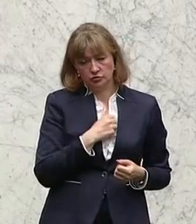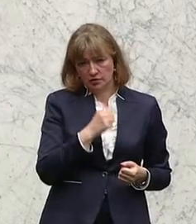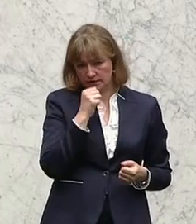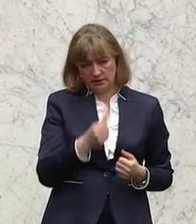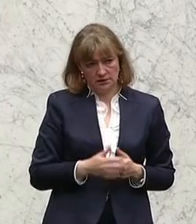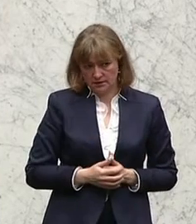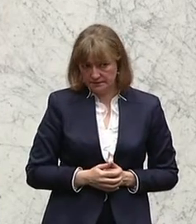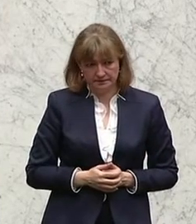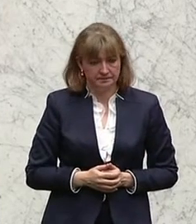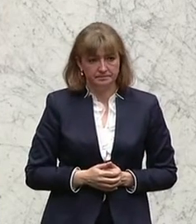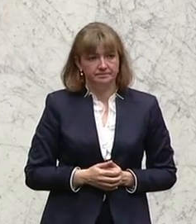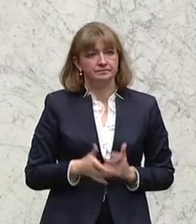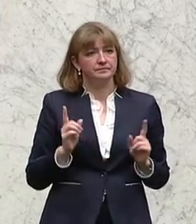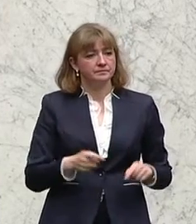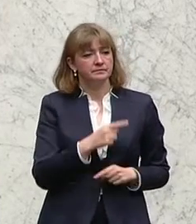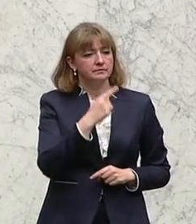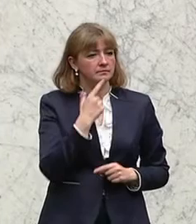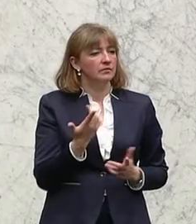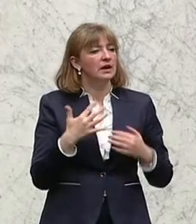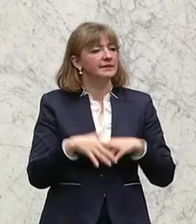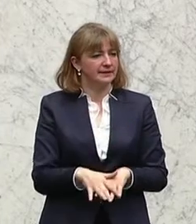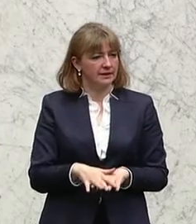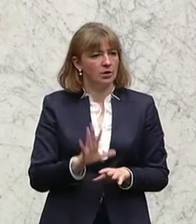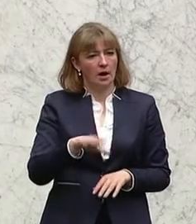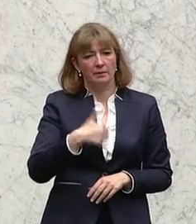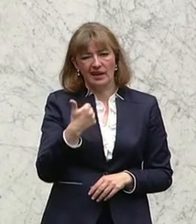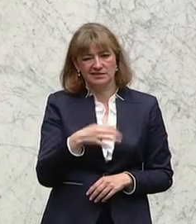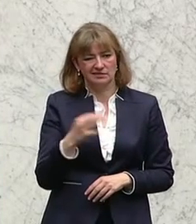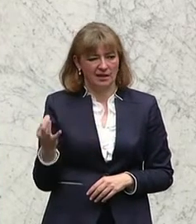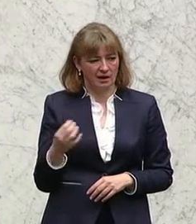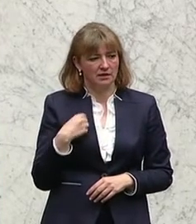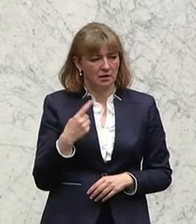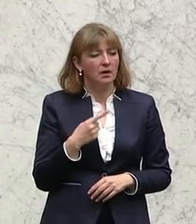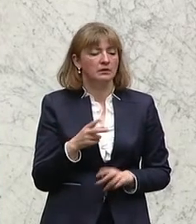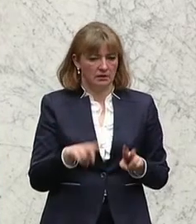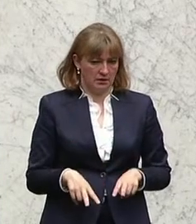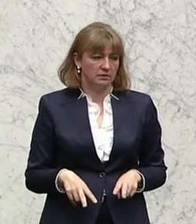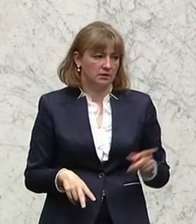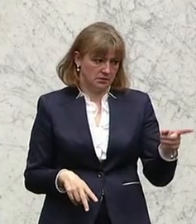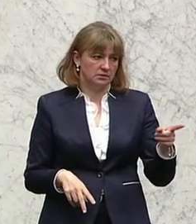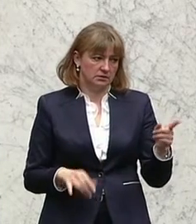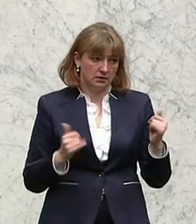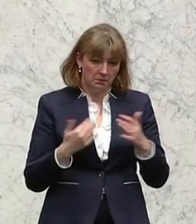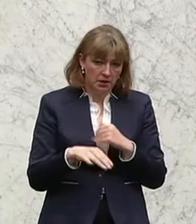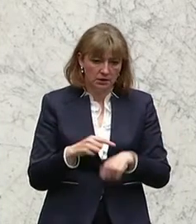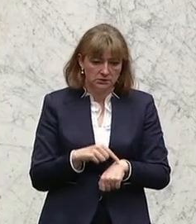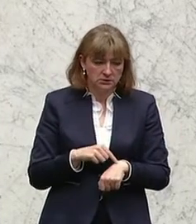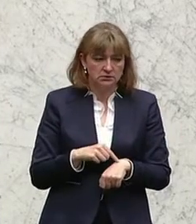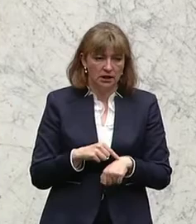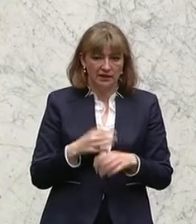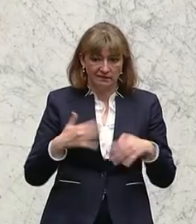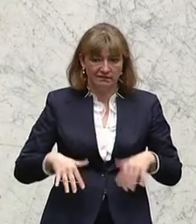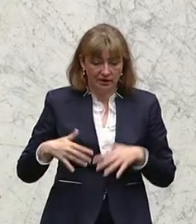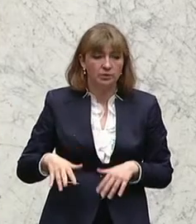entsprechend schaffen wird. Was Sie auch angesprochen haben, ist die Frage der Integration ab dem ersten Tag. Ich halte das für vollkommen richtig, was Sie gesagt haben. Je mehr Zeit wir hier